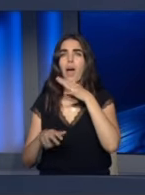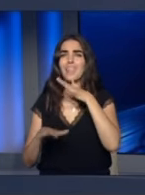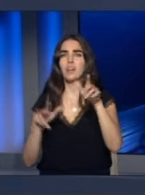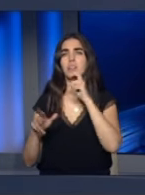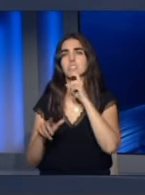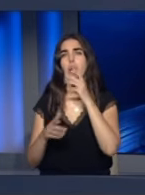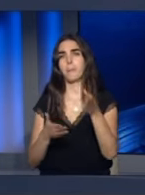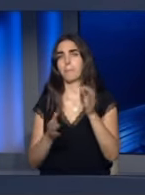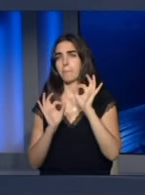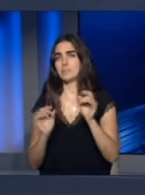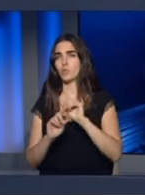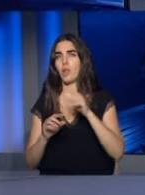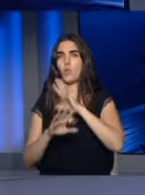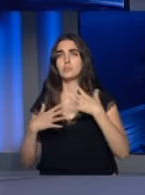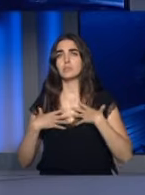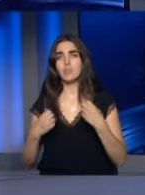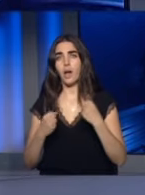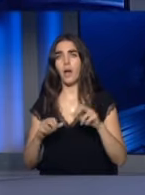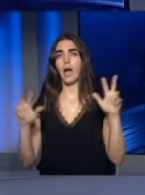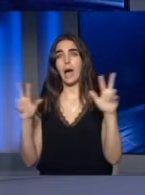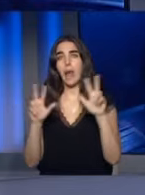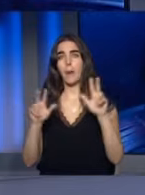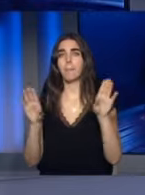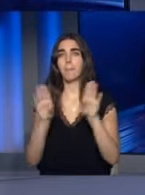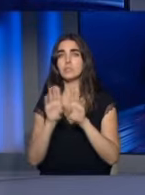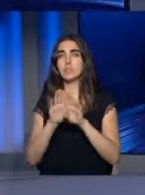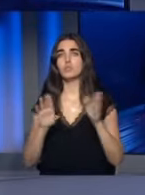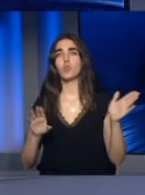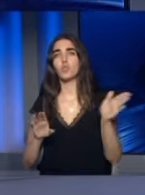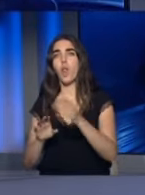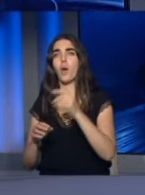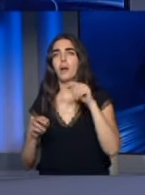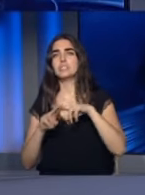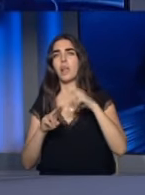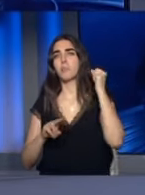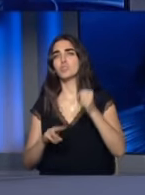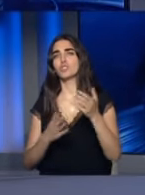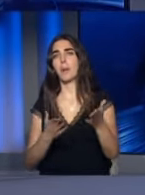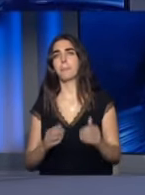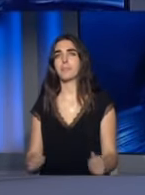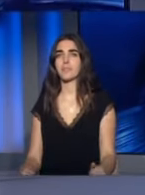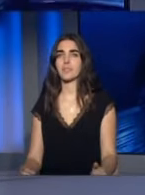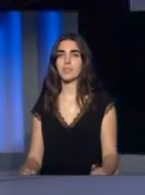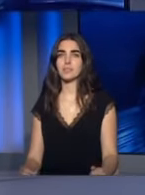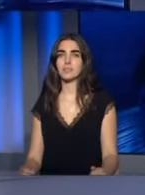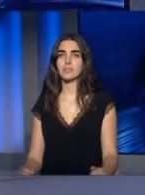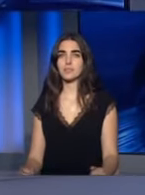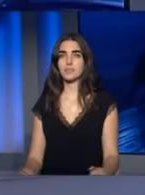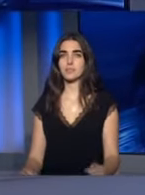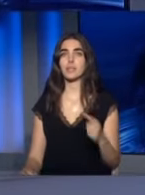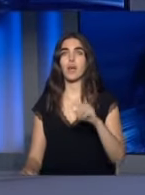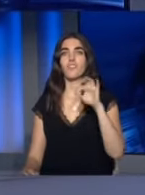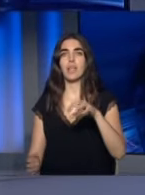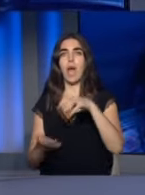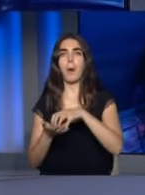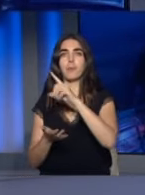لا اساس لها من الصحه عن وسائل اعلام ومؤسسات تابعه للنظام الاسرائيلي الغاشم المجرم من بلده